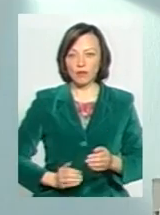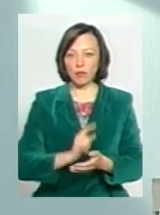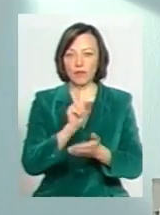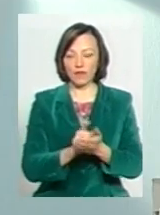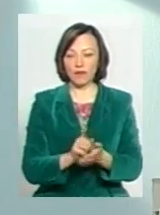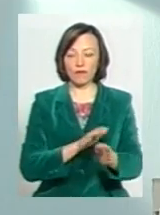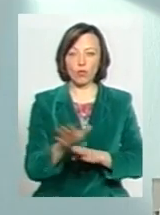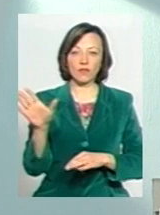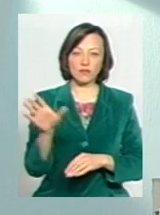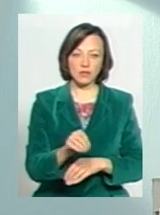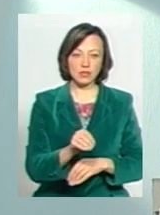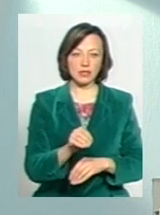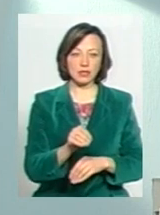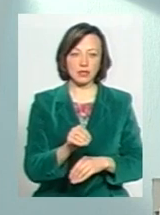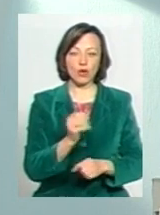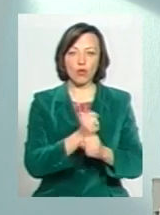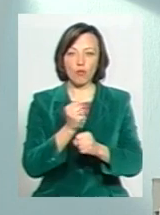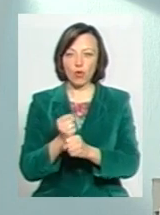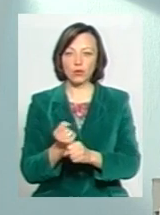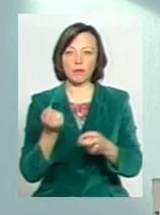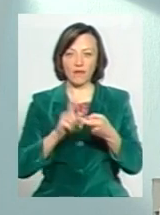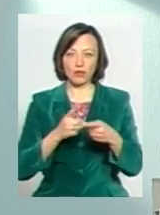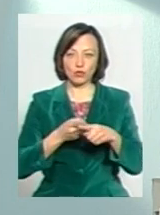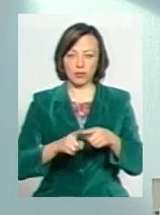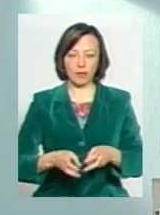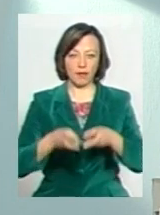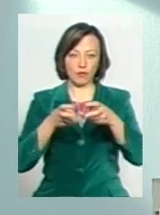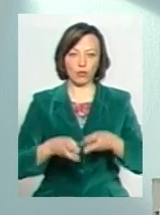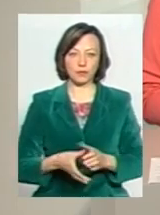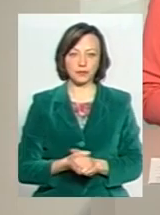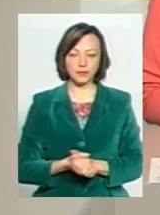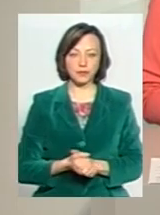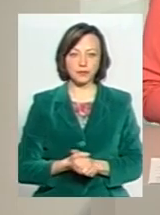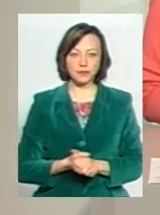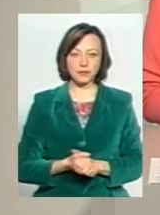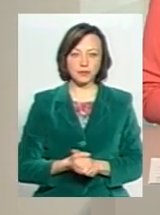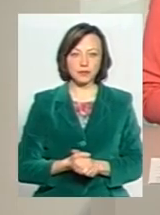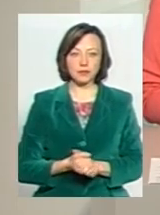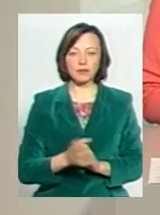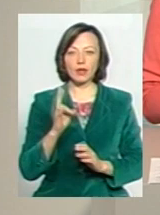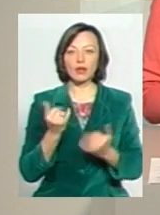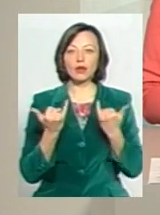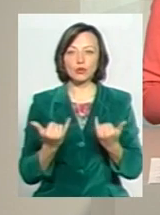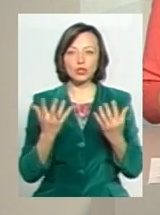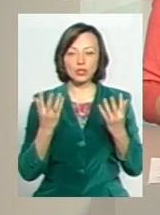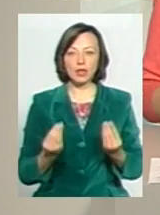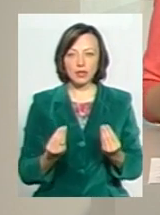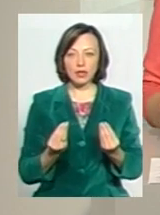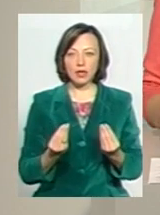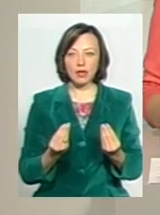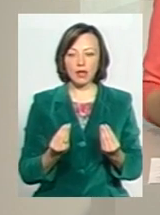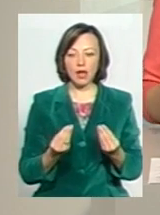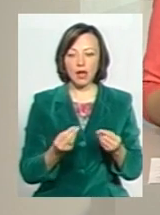виконувати всі роботи по даному ліфту. Пане Володимир, ще скажіть, на сьогоднішній день граничний